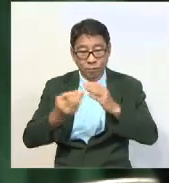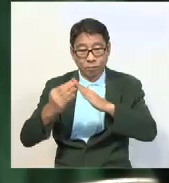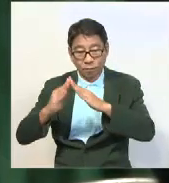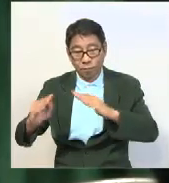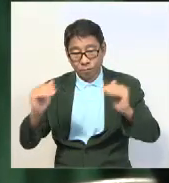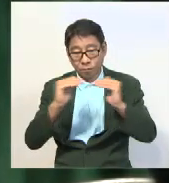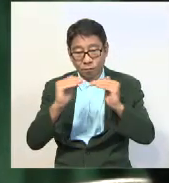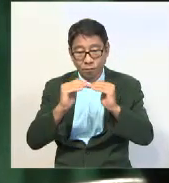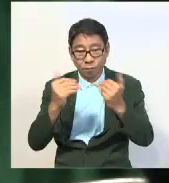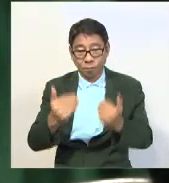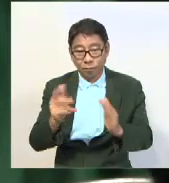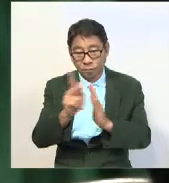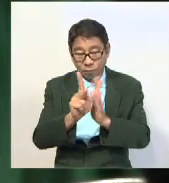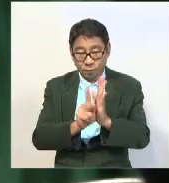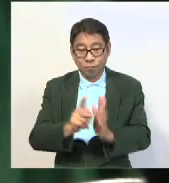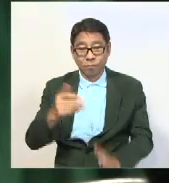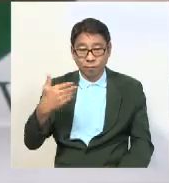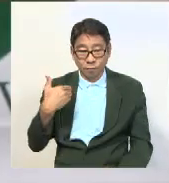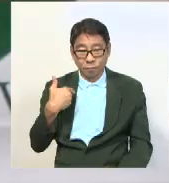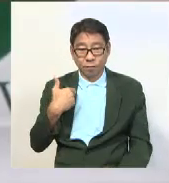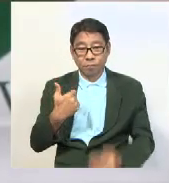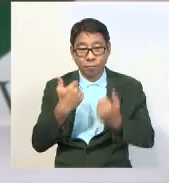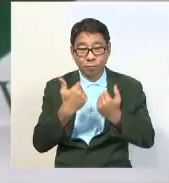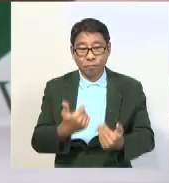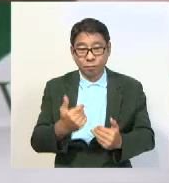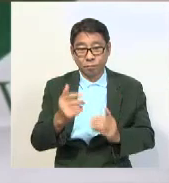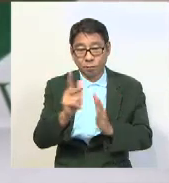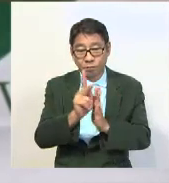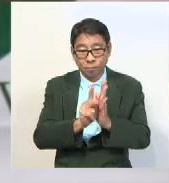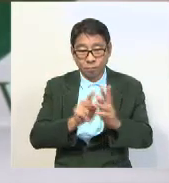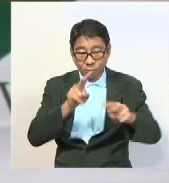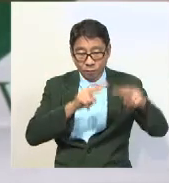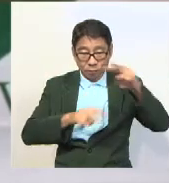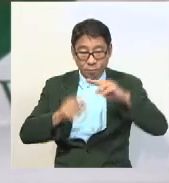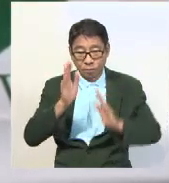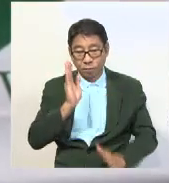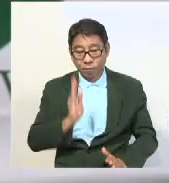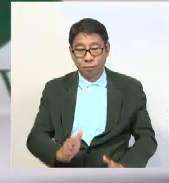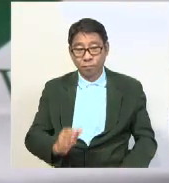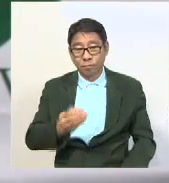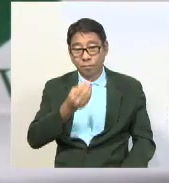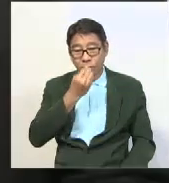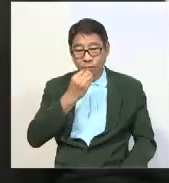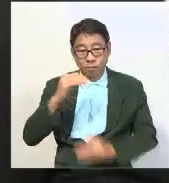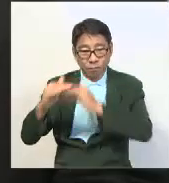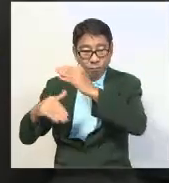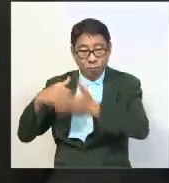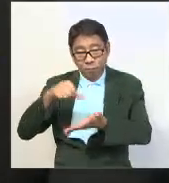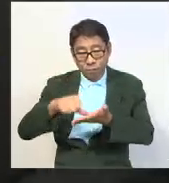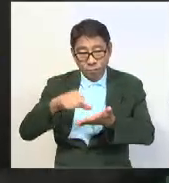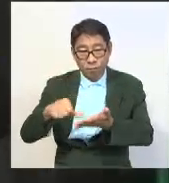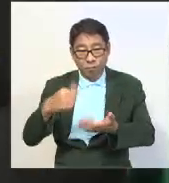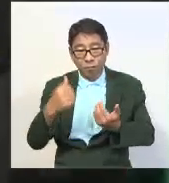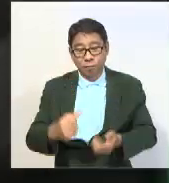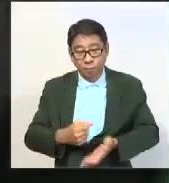อบการตามกฎหมายที่มีอยู่ครับขณะเดียวกันพระราชบัญญัติคุ้มครองผู้บริโภคก็มีการพัฒนาแก้ไขหลาย